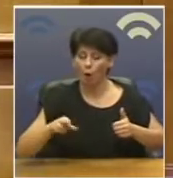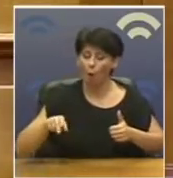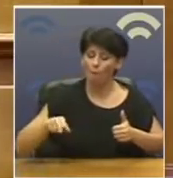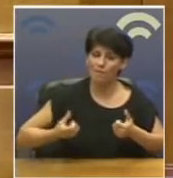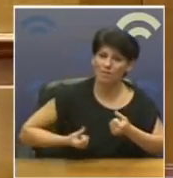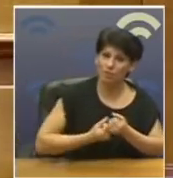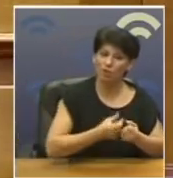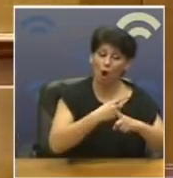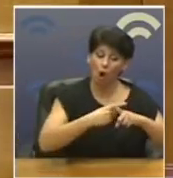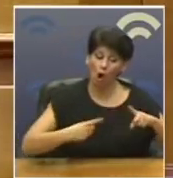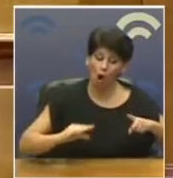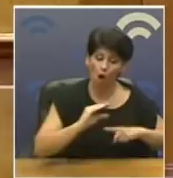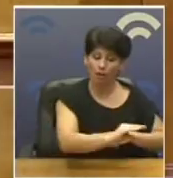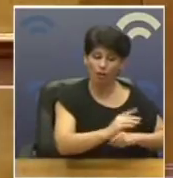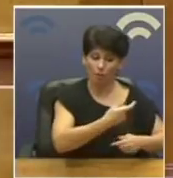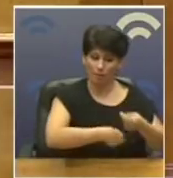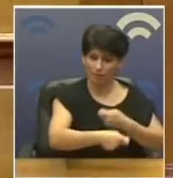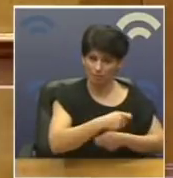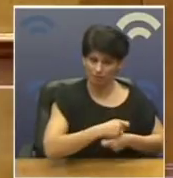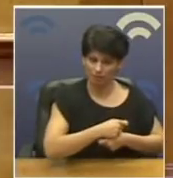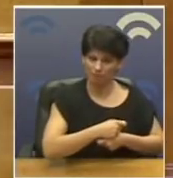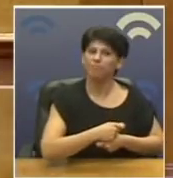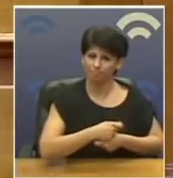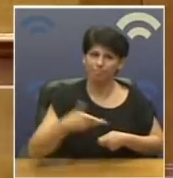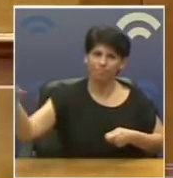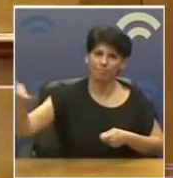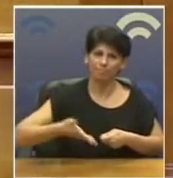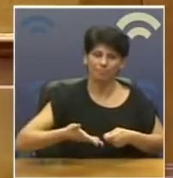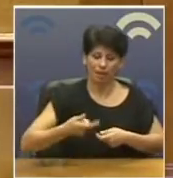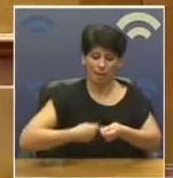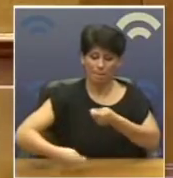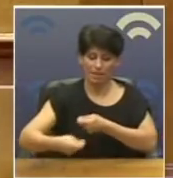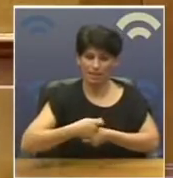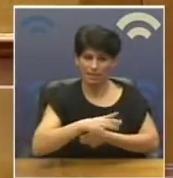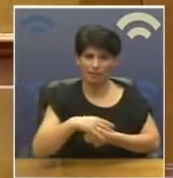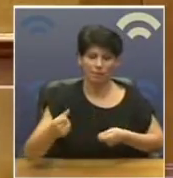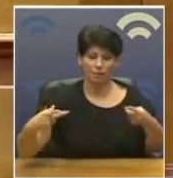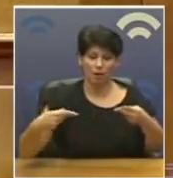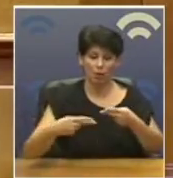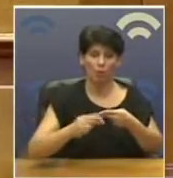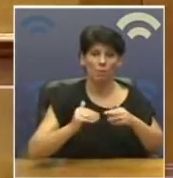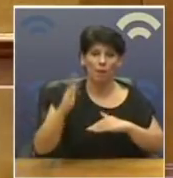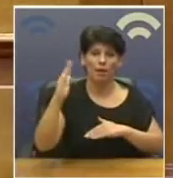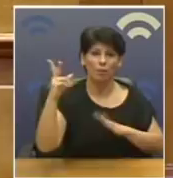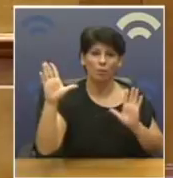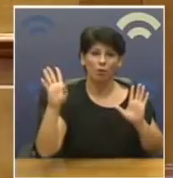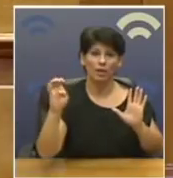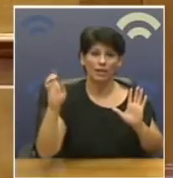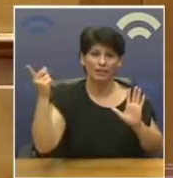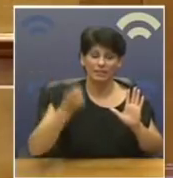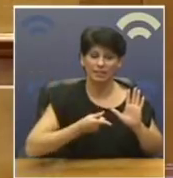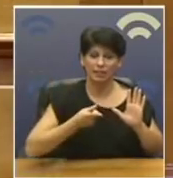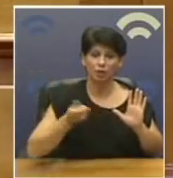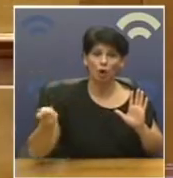και χορηγός σας επιχειρηματίας έρχεται να πάρει μία επιχείρηση με ένα κούρεμα πάνω από 90% των χρεών του που